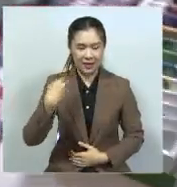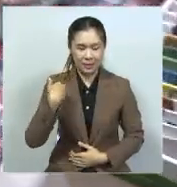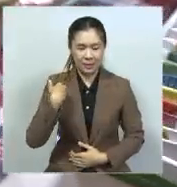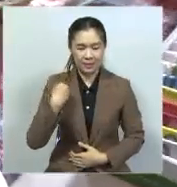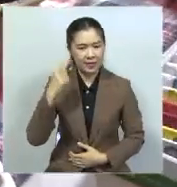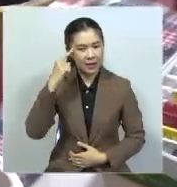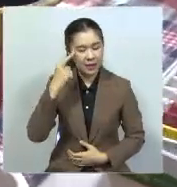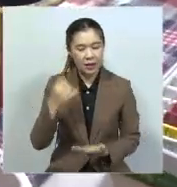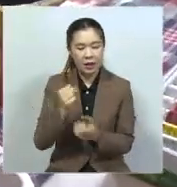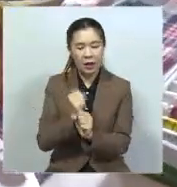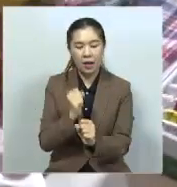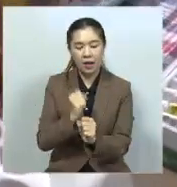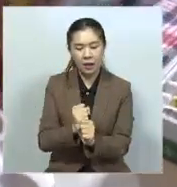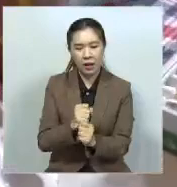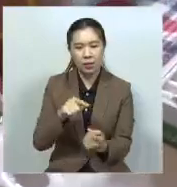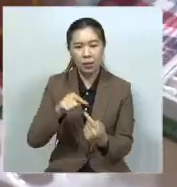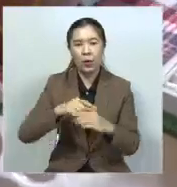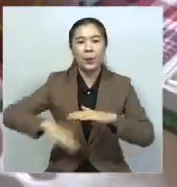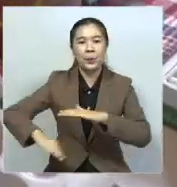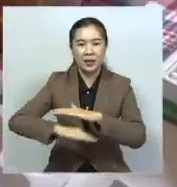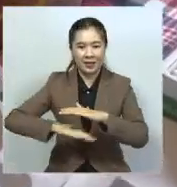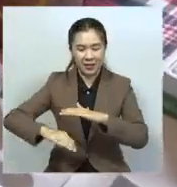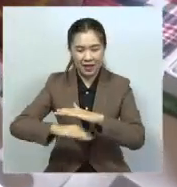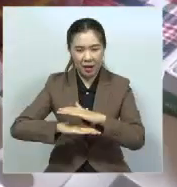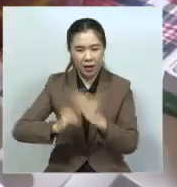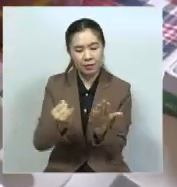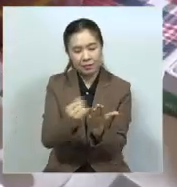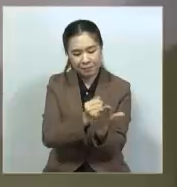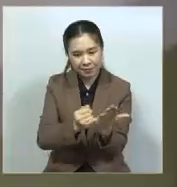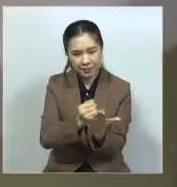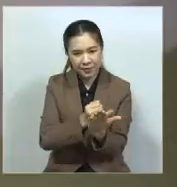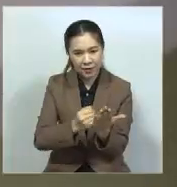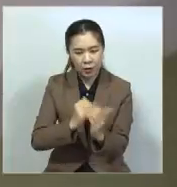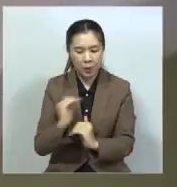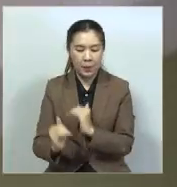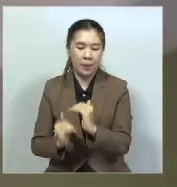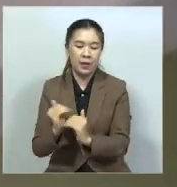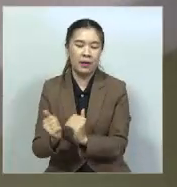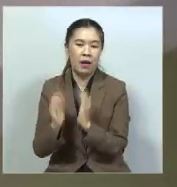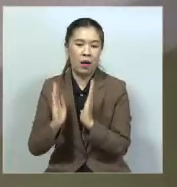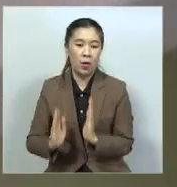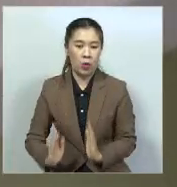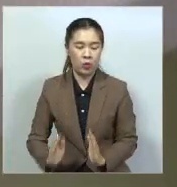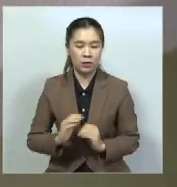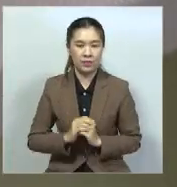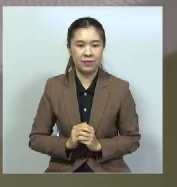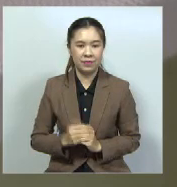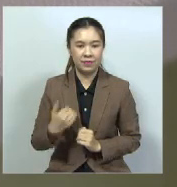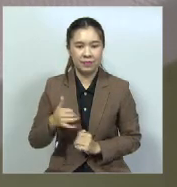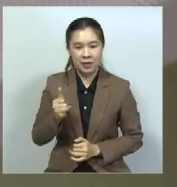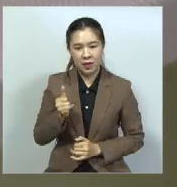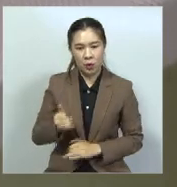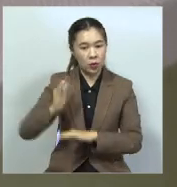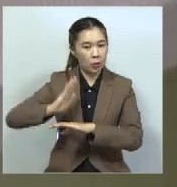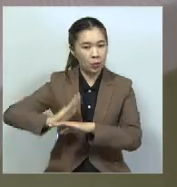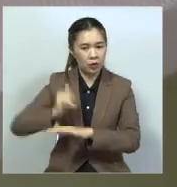สร้างสรรค์ผลงานทัศนศิลป์ขั้นพื้นฐานและการใช้ศิลปะในการพัฒนาทรัพยากรมนุษย์โดยมีศิลปินแห่งชาติและ